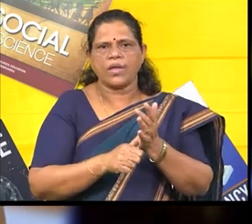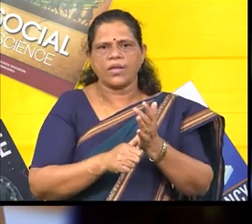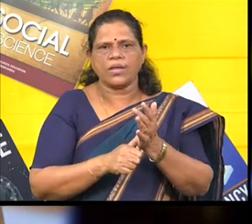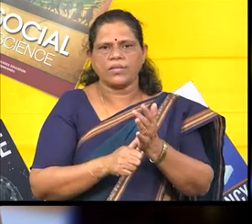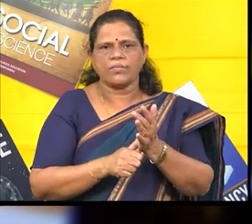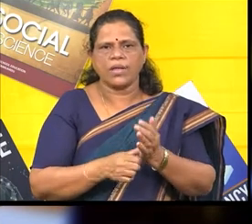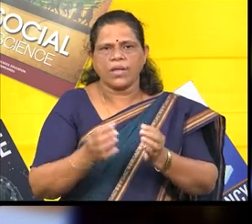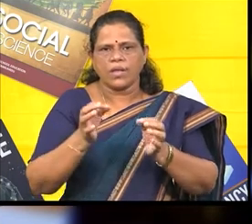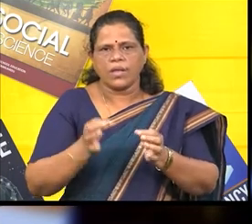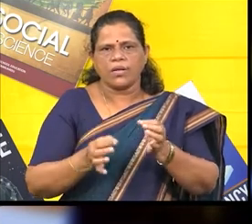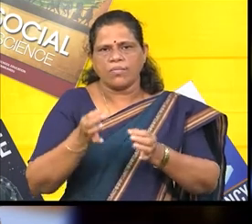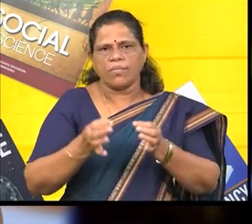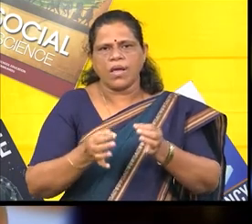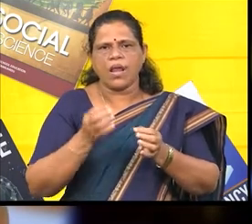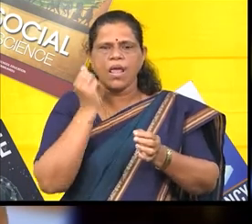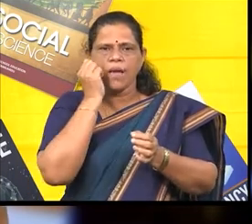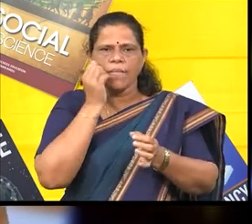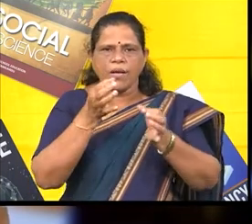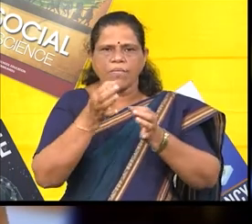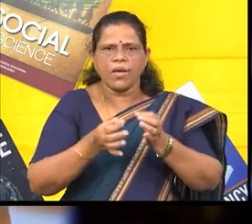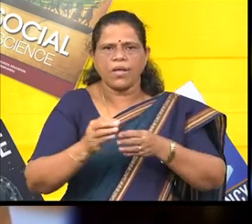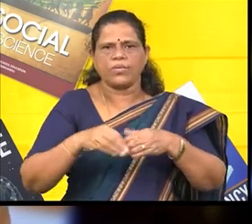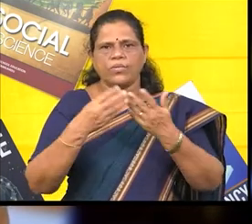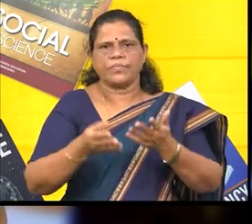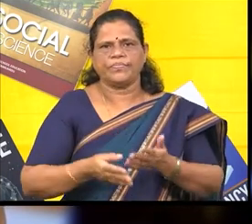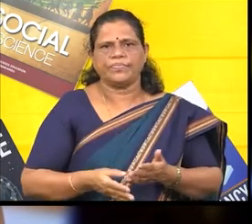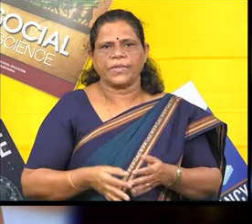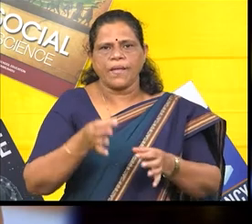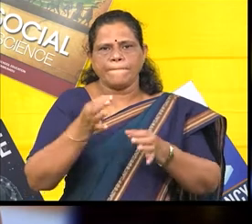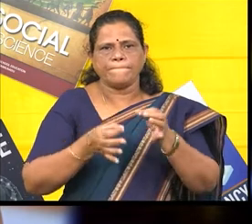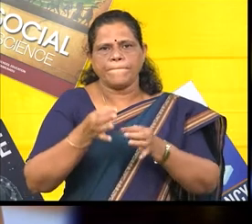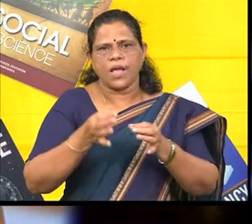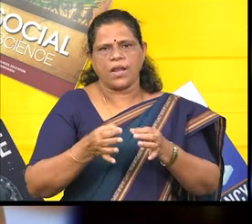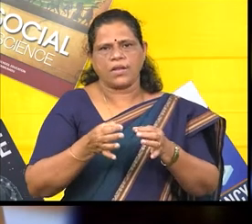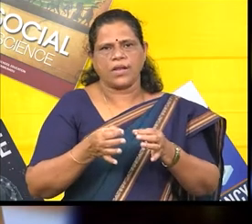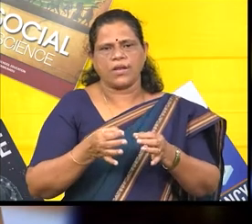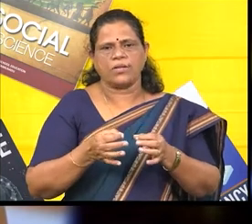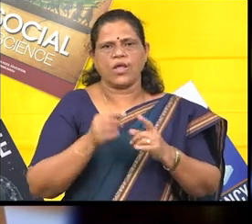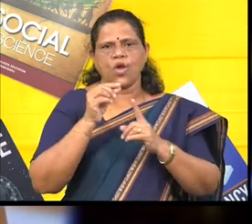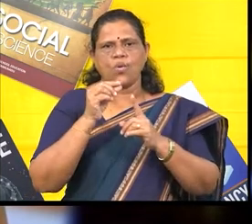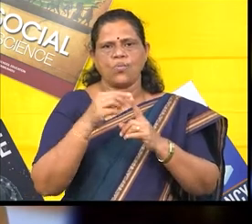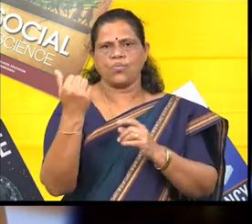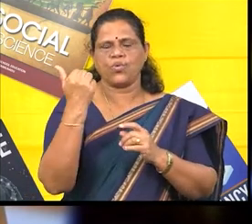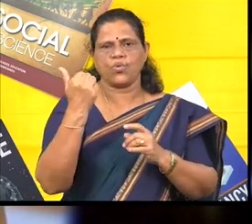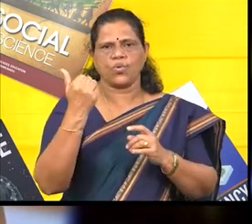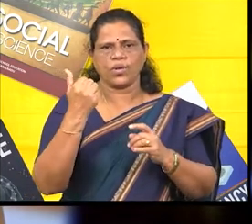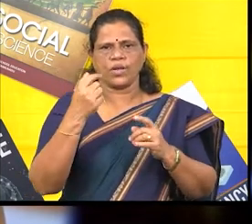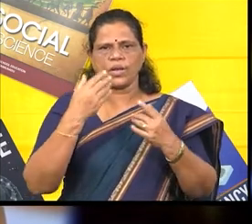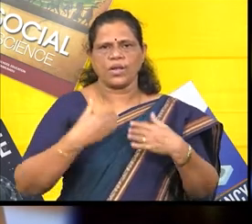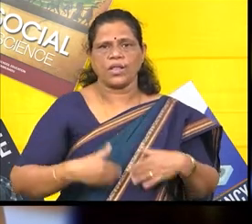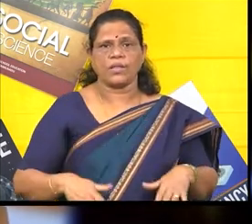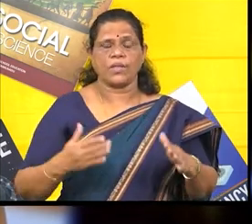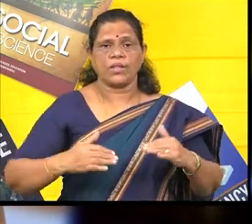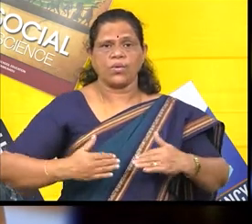குறைந்தபட்சம் ஒரு ஆறு மாதமாக அது கன்றுகள் என்ன பண்ணும், பால் மட்டும்தான் என்ன குடிக்கும். அப்போ பால்கள் வந்து என்ன, அது புரோட்டீன் கண்டென்ட் சொல்லுவோம். இதெல்லாம் வந்து